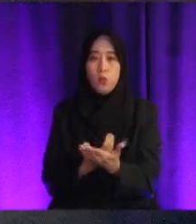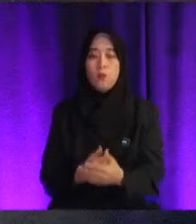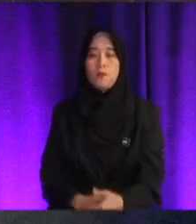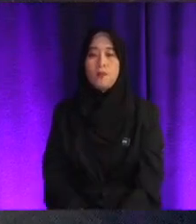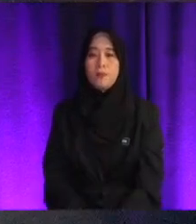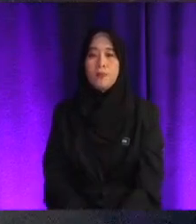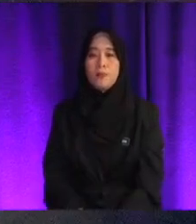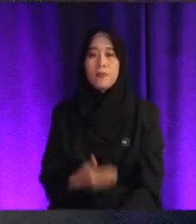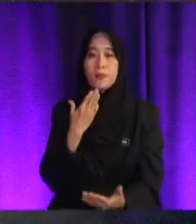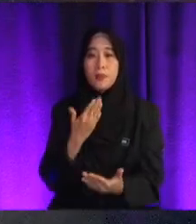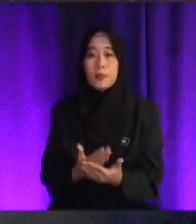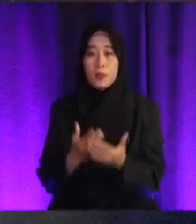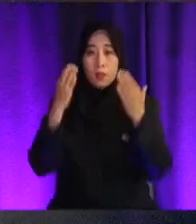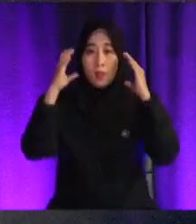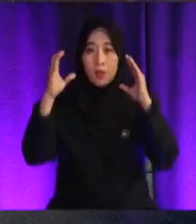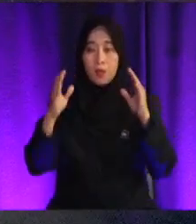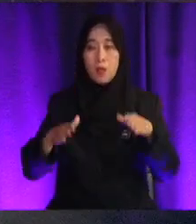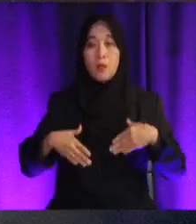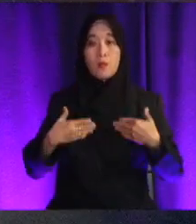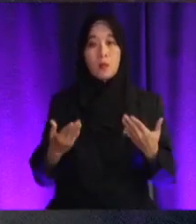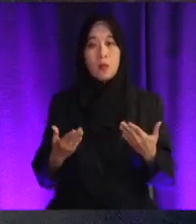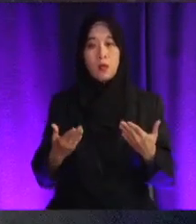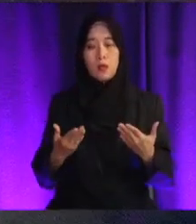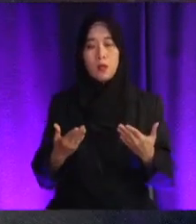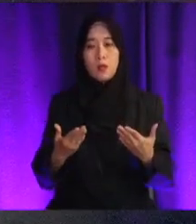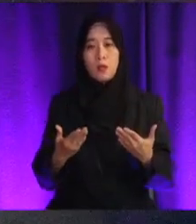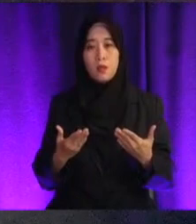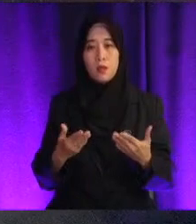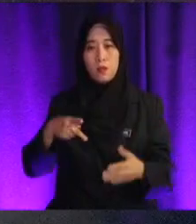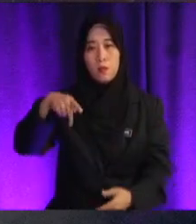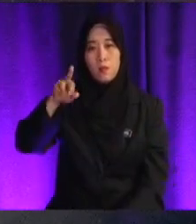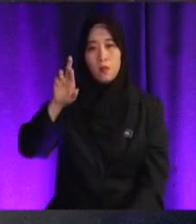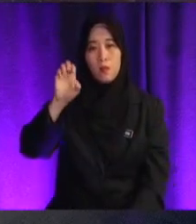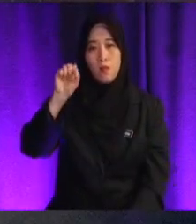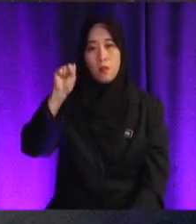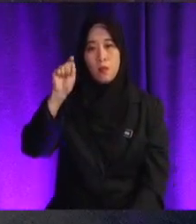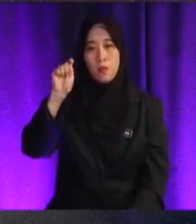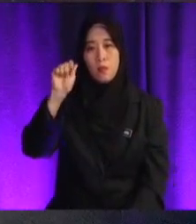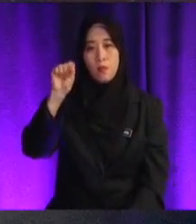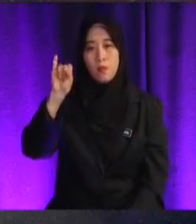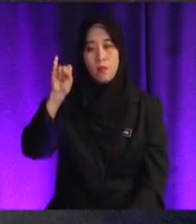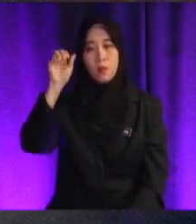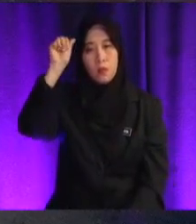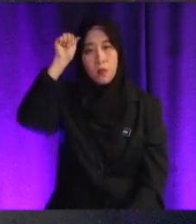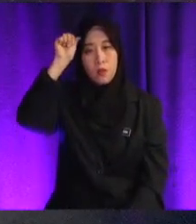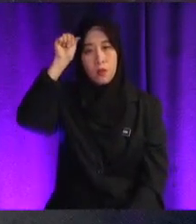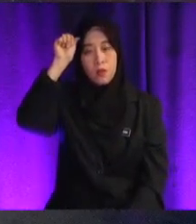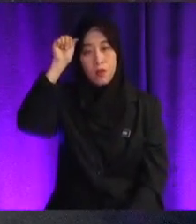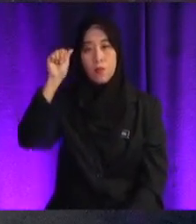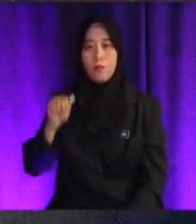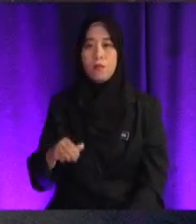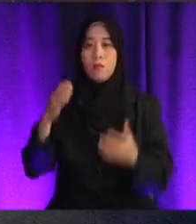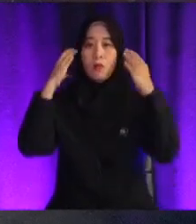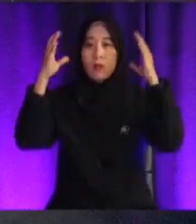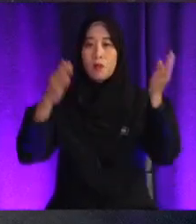Okey. Baik cikgu. Jadi macam mana dengan prestasi anak murid cikgu yang begitu apa ya cikgu? Mungkin cikgu boleh. Saya mahal sikit nak puji sebenarnya. Ya, silakan